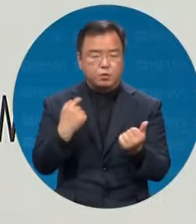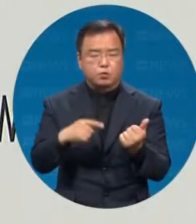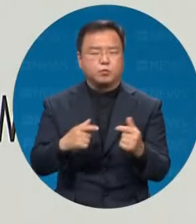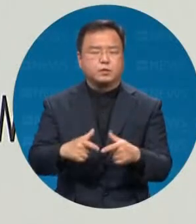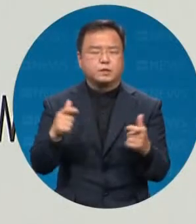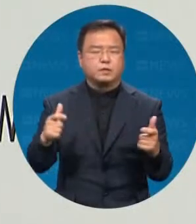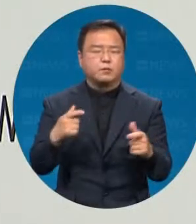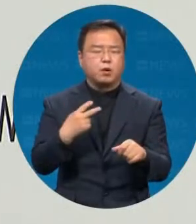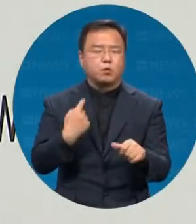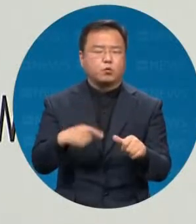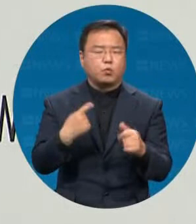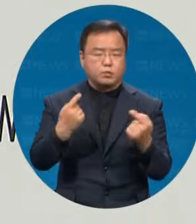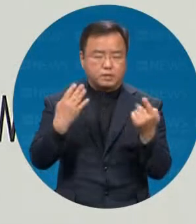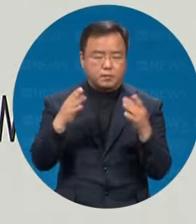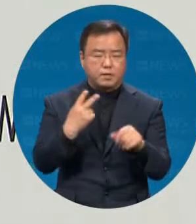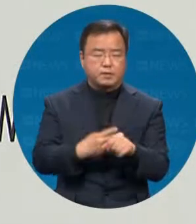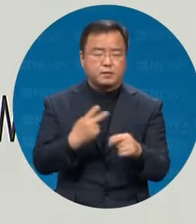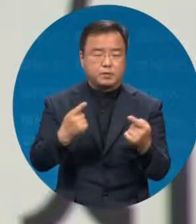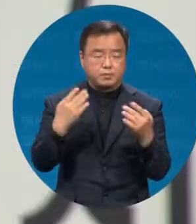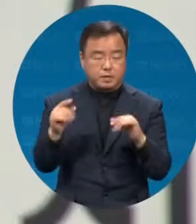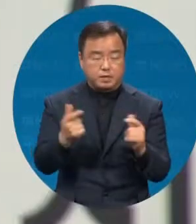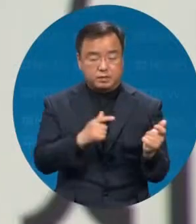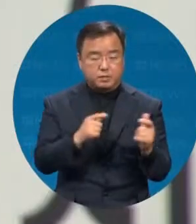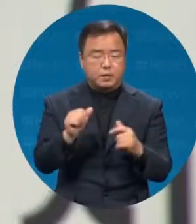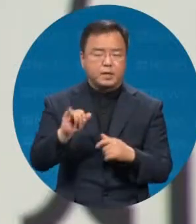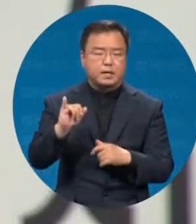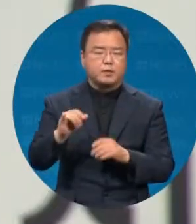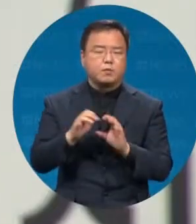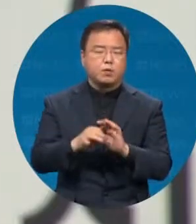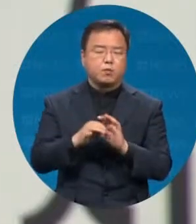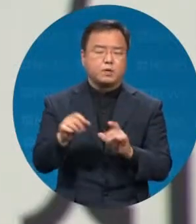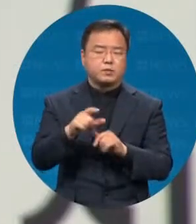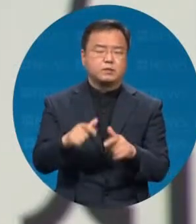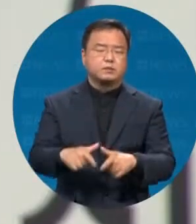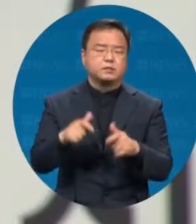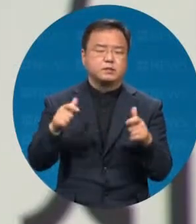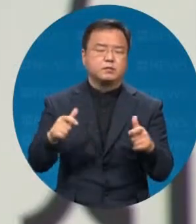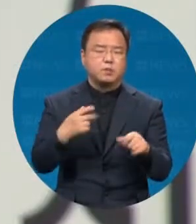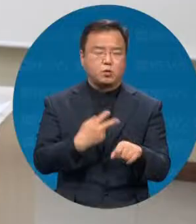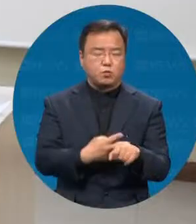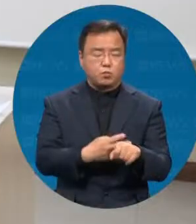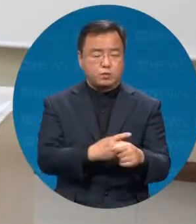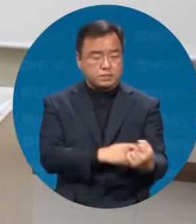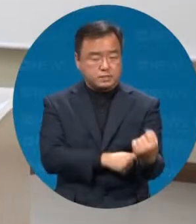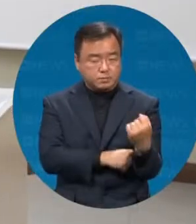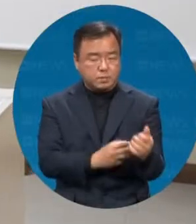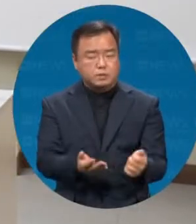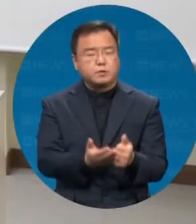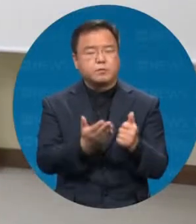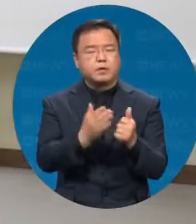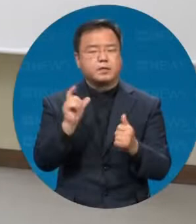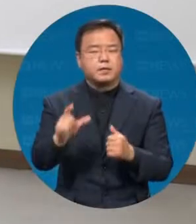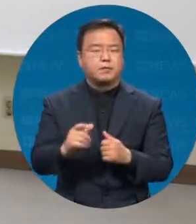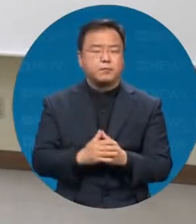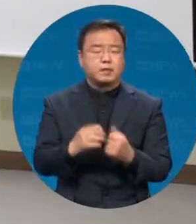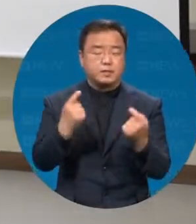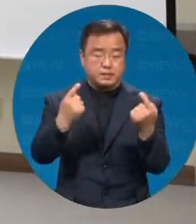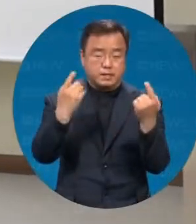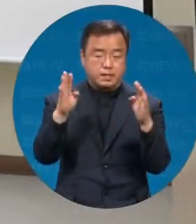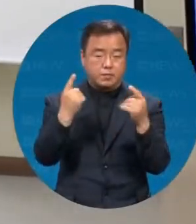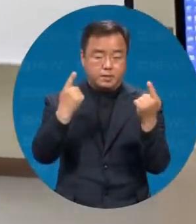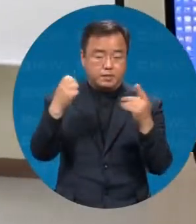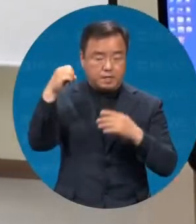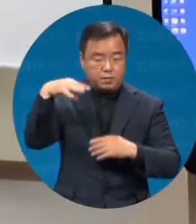교대 와 사범대 에서부터 인공지능 교육과정에 대하여 2번 역량을 강화 합니다 또 대학과 대학원에 소프트웨어